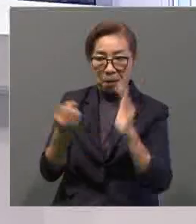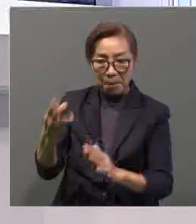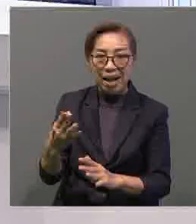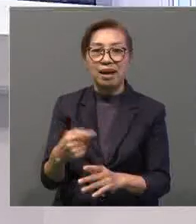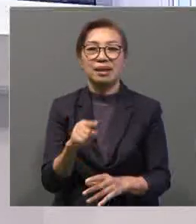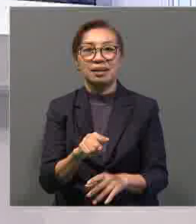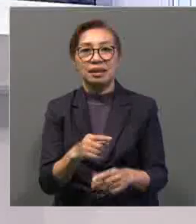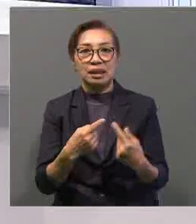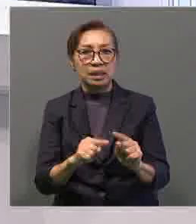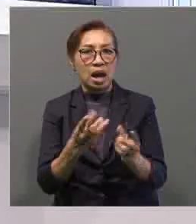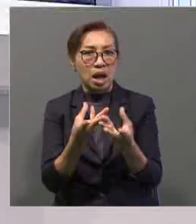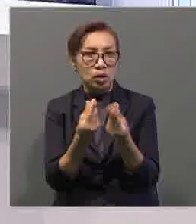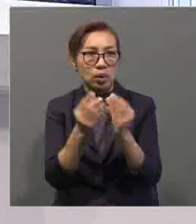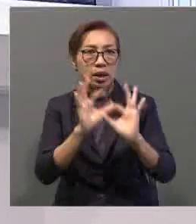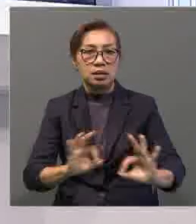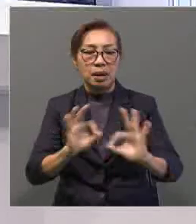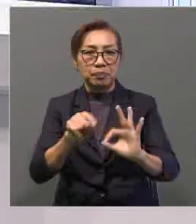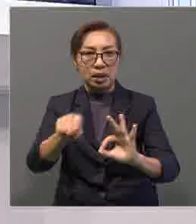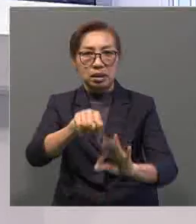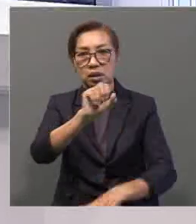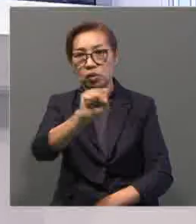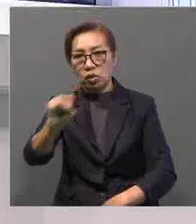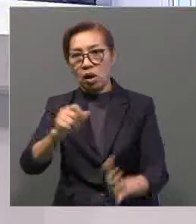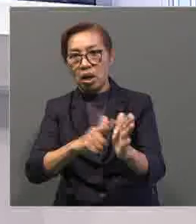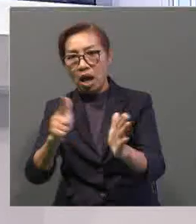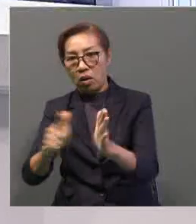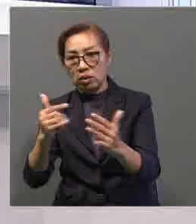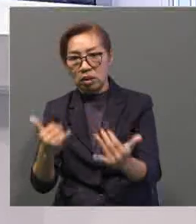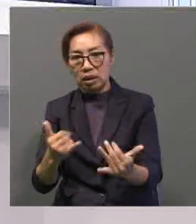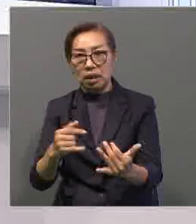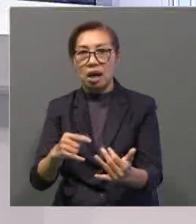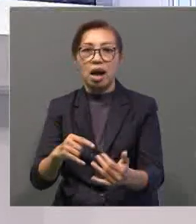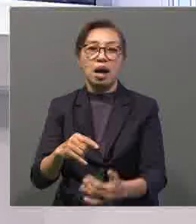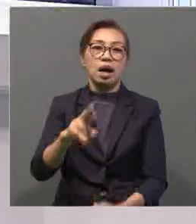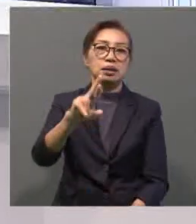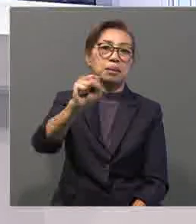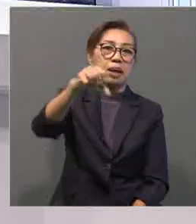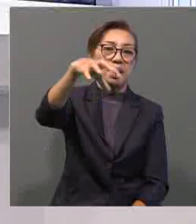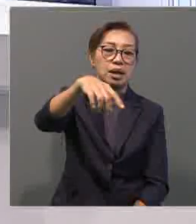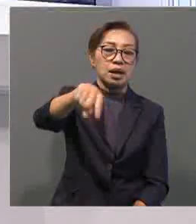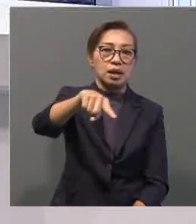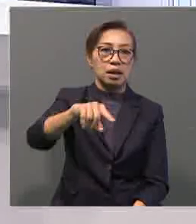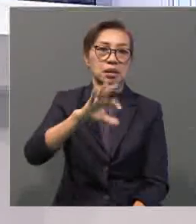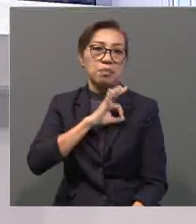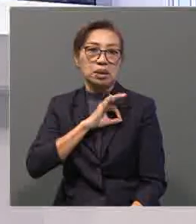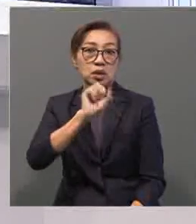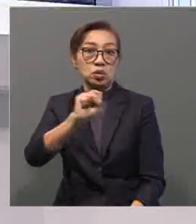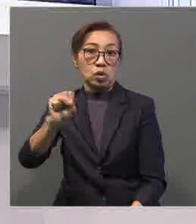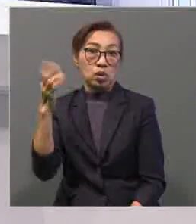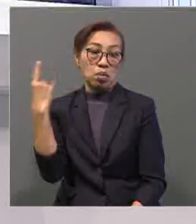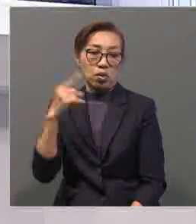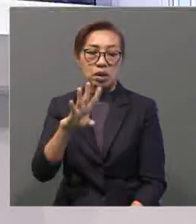แต่ว่าอีกหนึ่งตัวเลขที่สำคัญที่ส.สทยอยลาออกกันในขณะนี้ก็คือตัวเลขในเมื่อวานนี้มีสมาชิกทั้งหมด